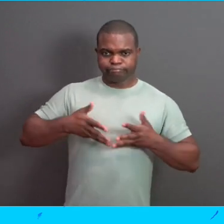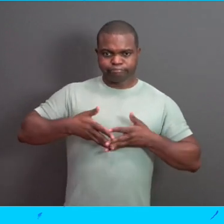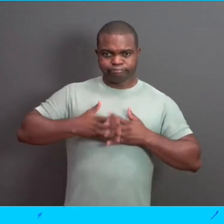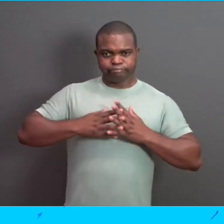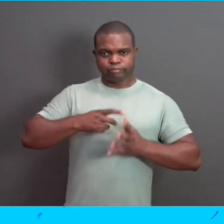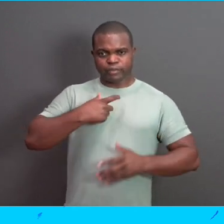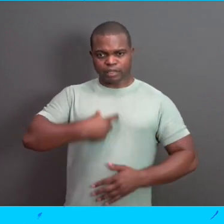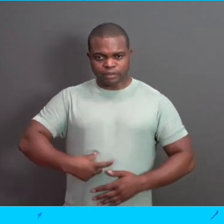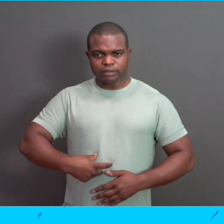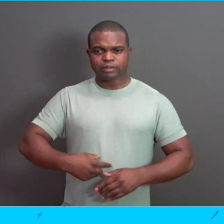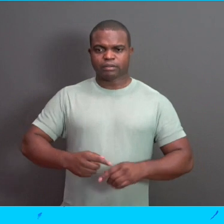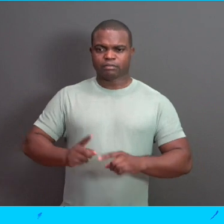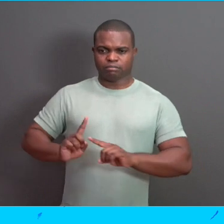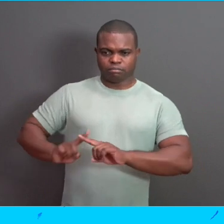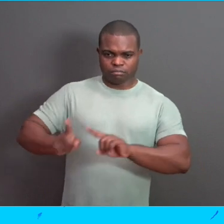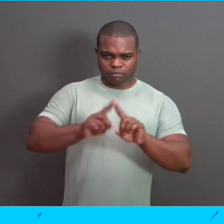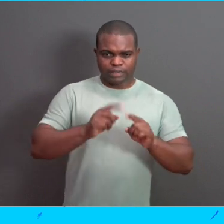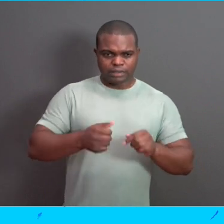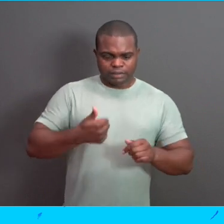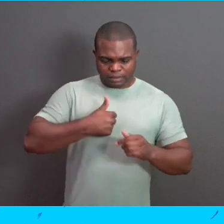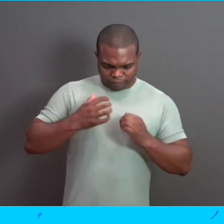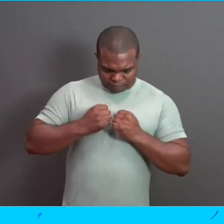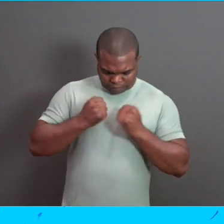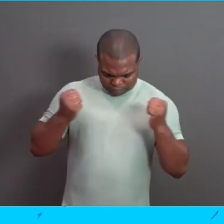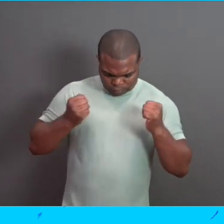les un moment de haute